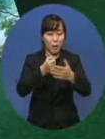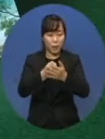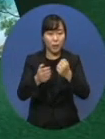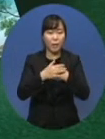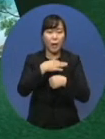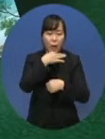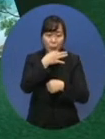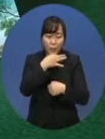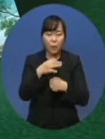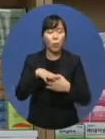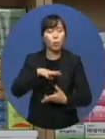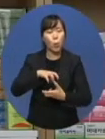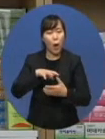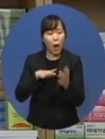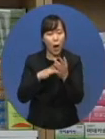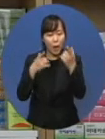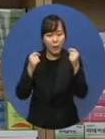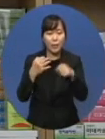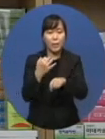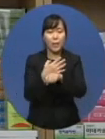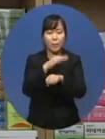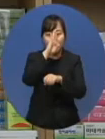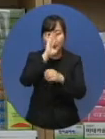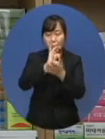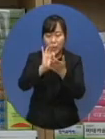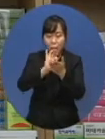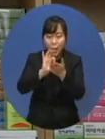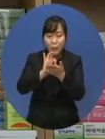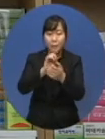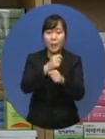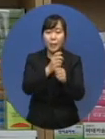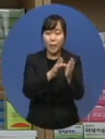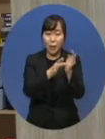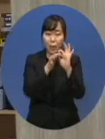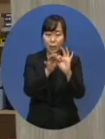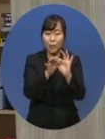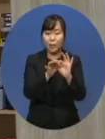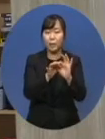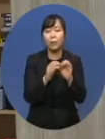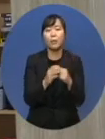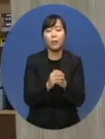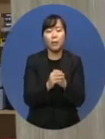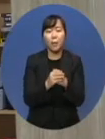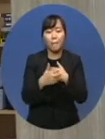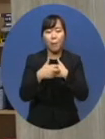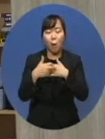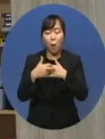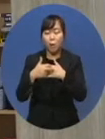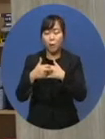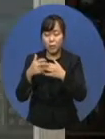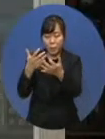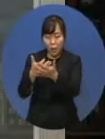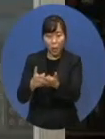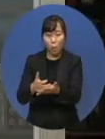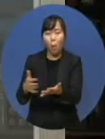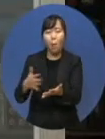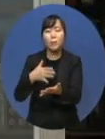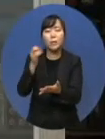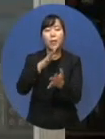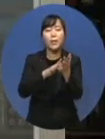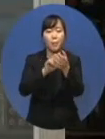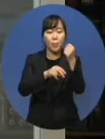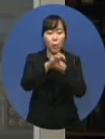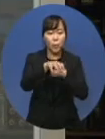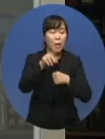소화 대화 같은 가벼운 질환에 사용하는 조제 약에 대해서는 병의원을 처방전 없이 약국에서 도